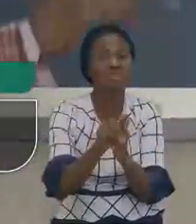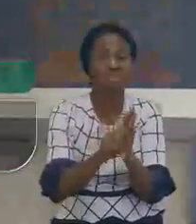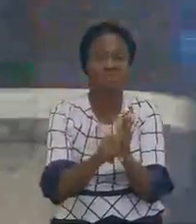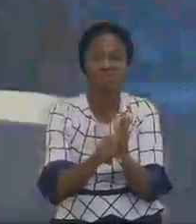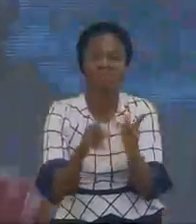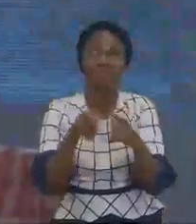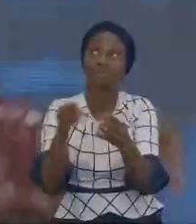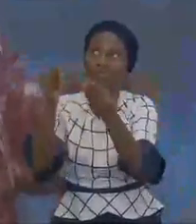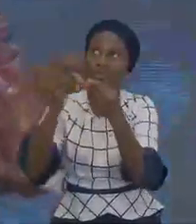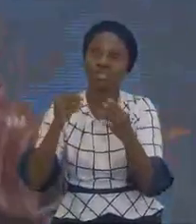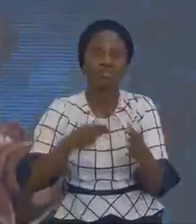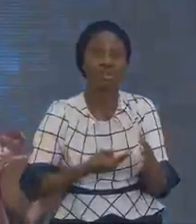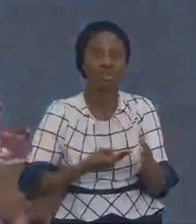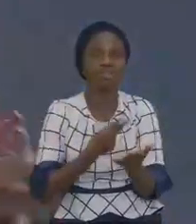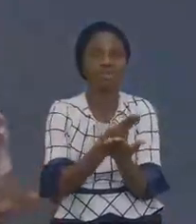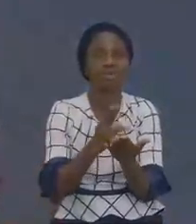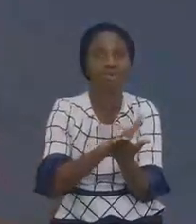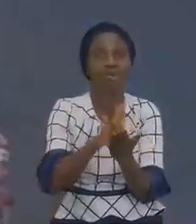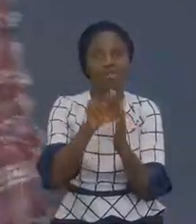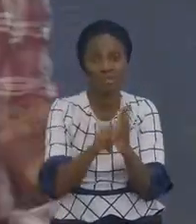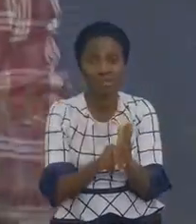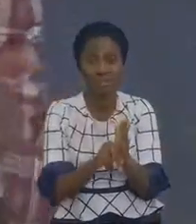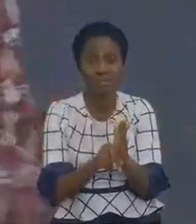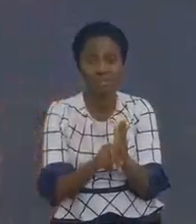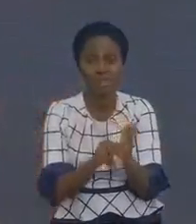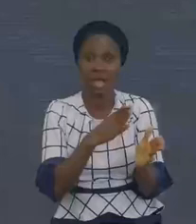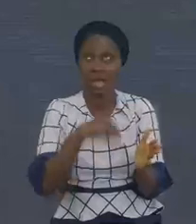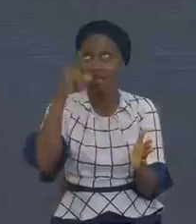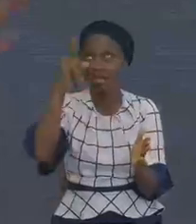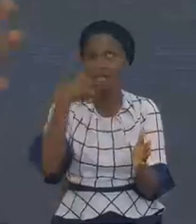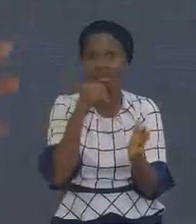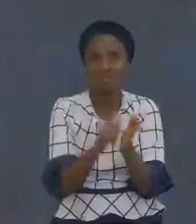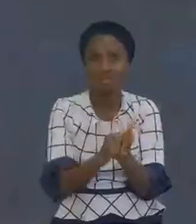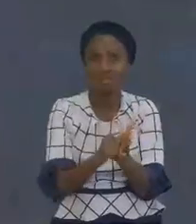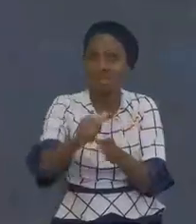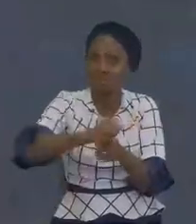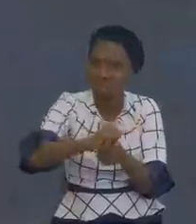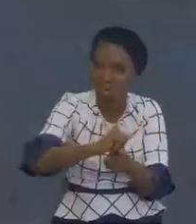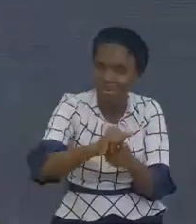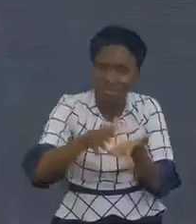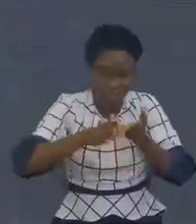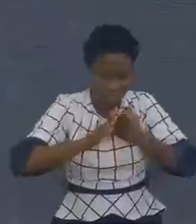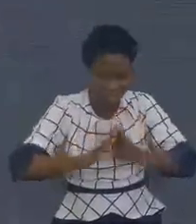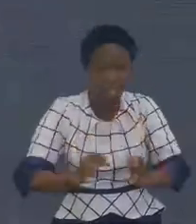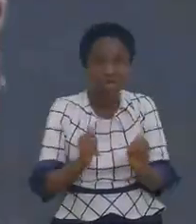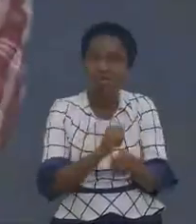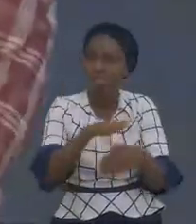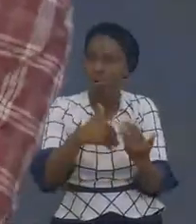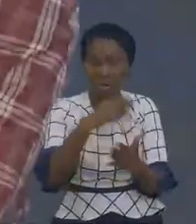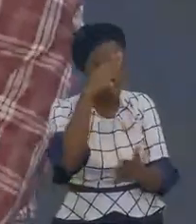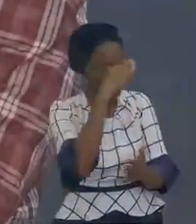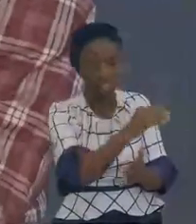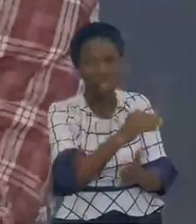dit, recherchez la paix avec tous les hommes, bons ou mauvais, tous les hommes, et